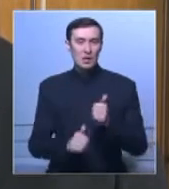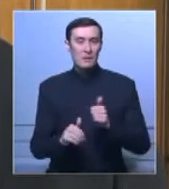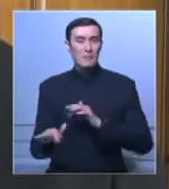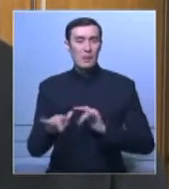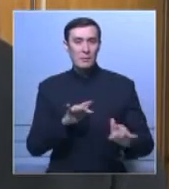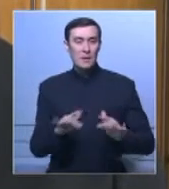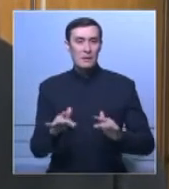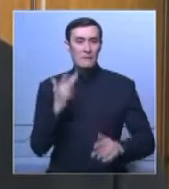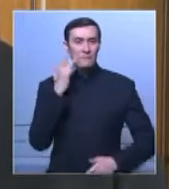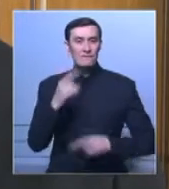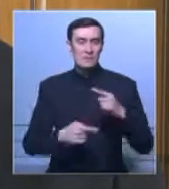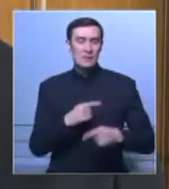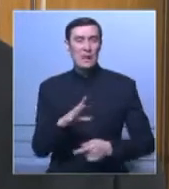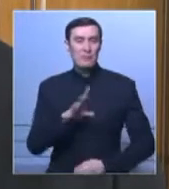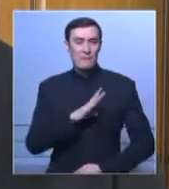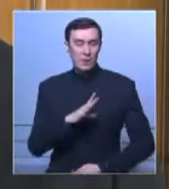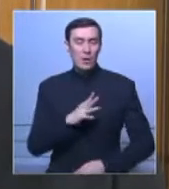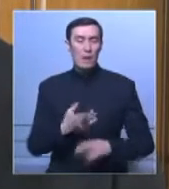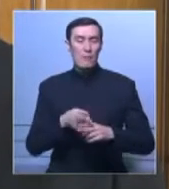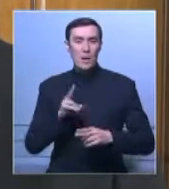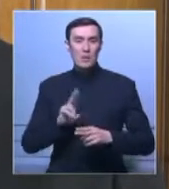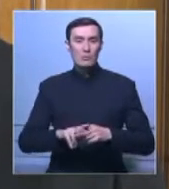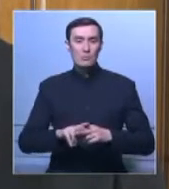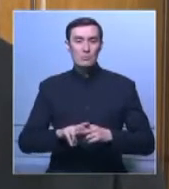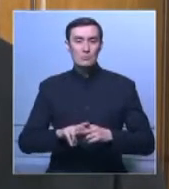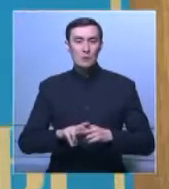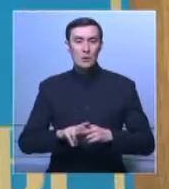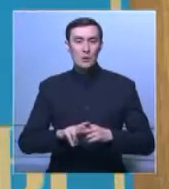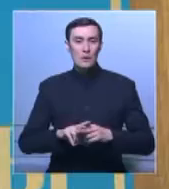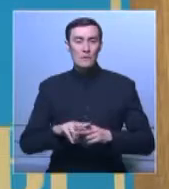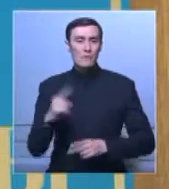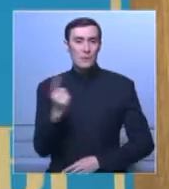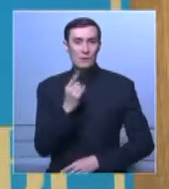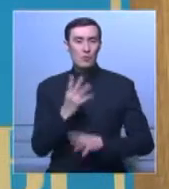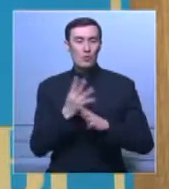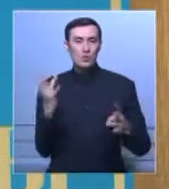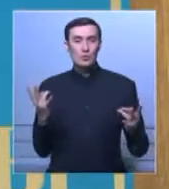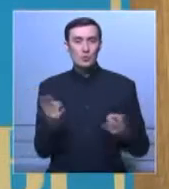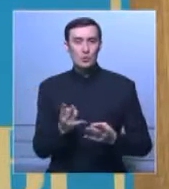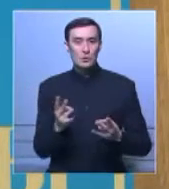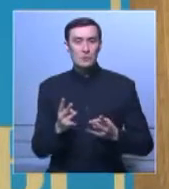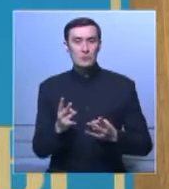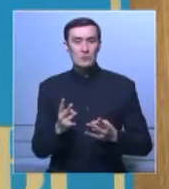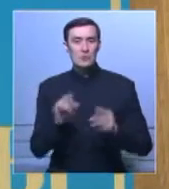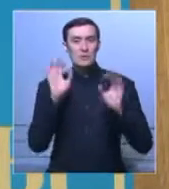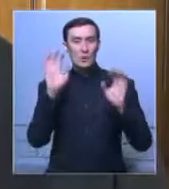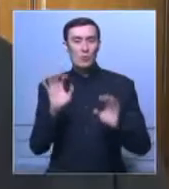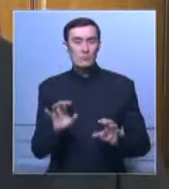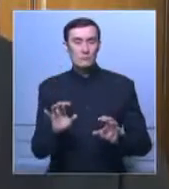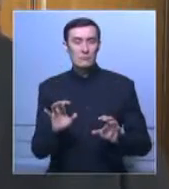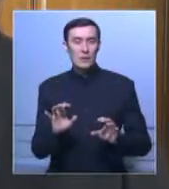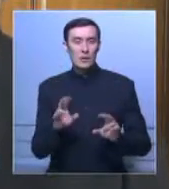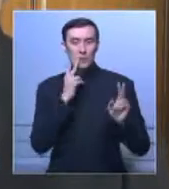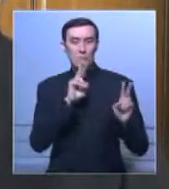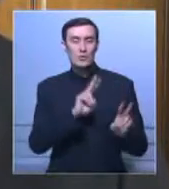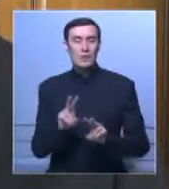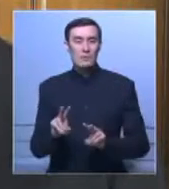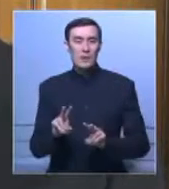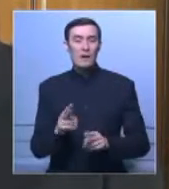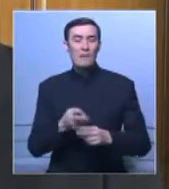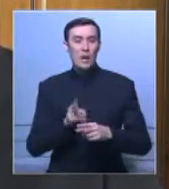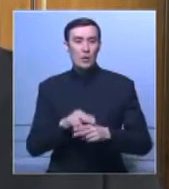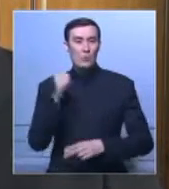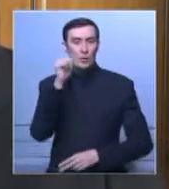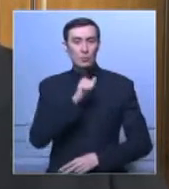мероприятия, каждой кампании уже есть. Поэтому перво-наперво начать с законных моментов. В этом году, естественно,